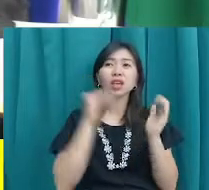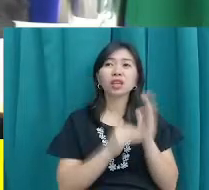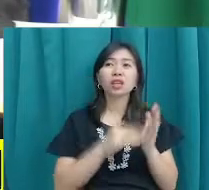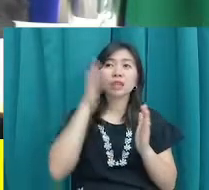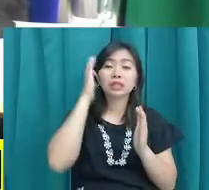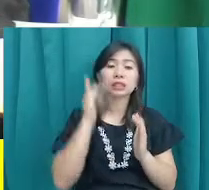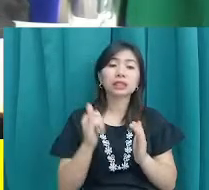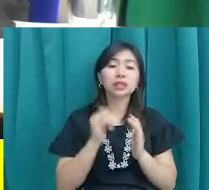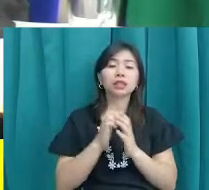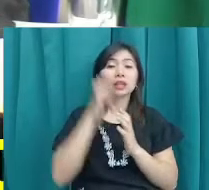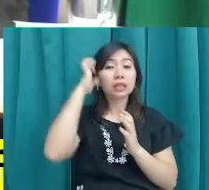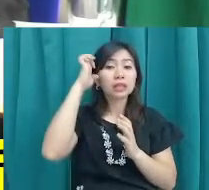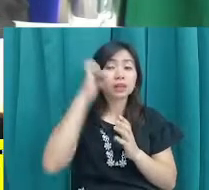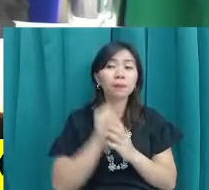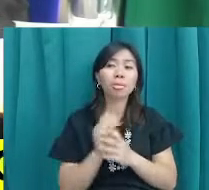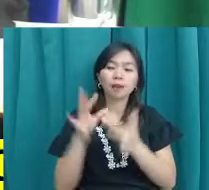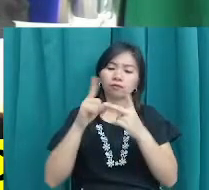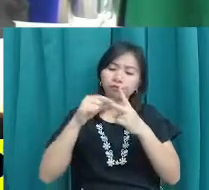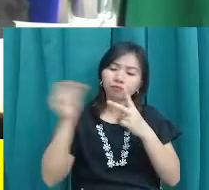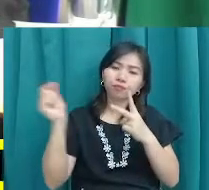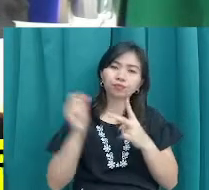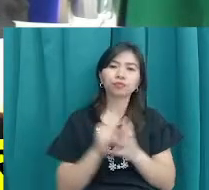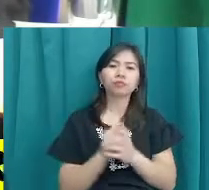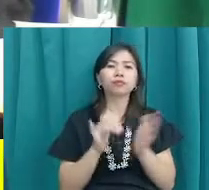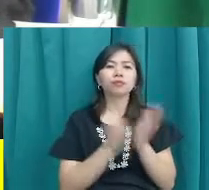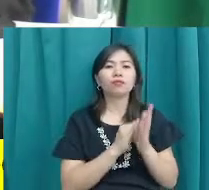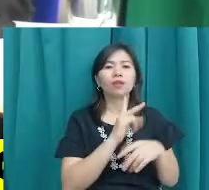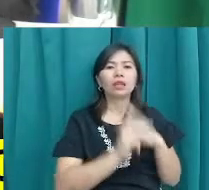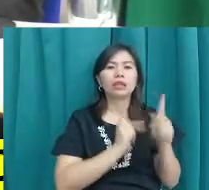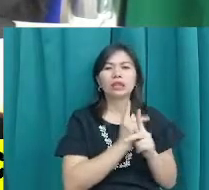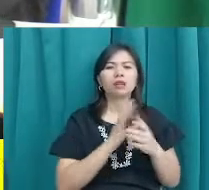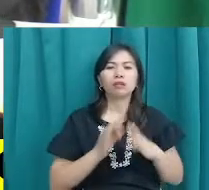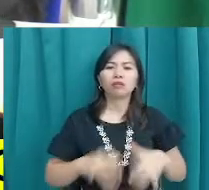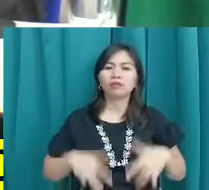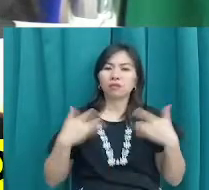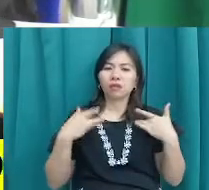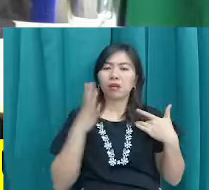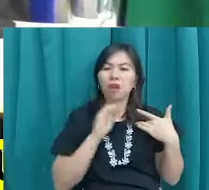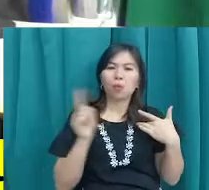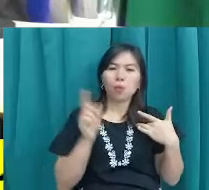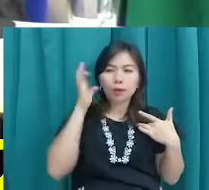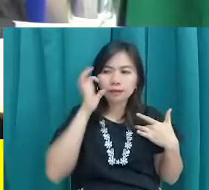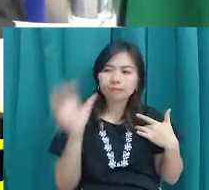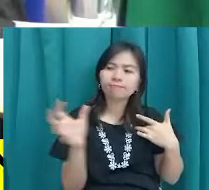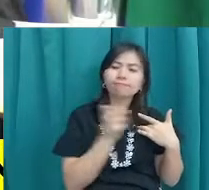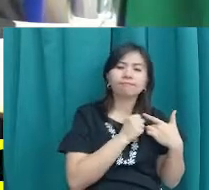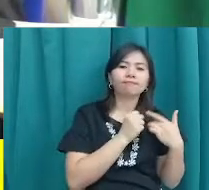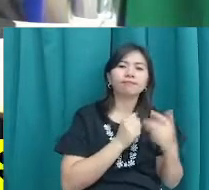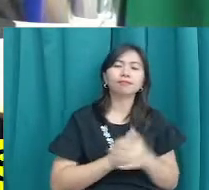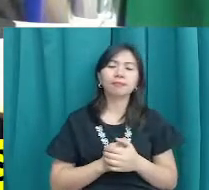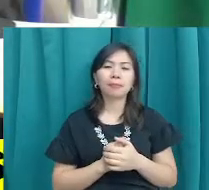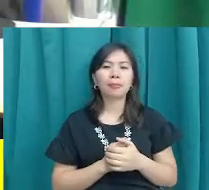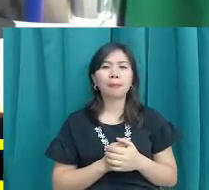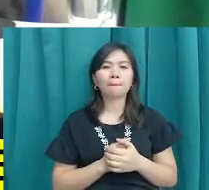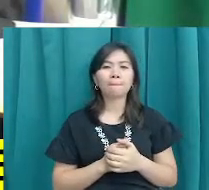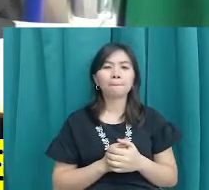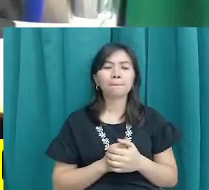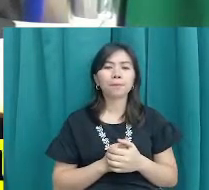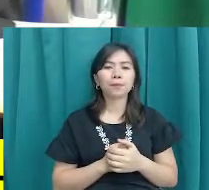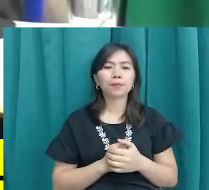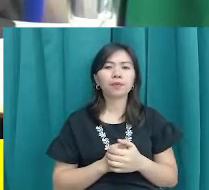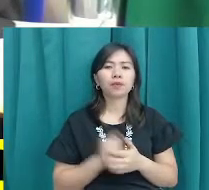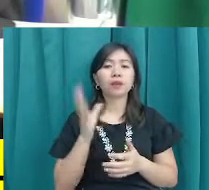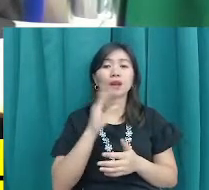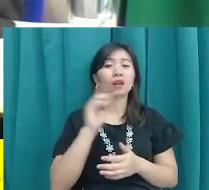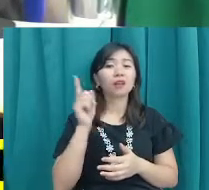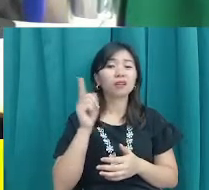gustong klase ng buhay niya. Ang hindi niya nakita, ang nakita niya yung gusto niya, sir. Eh. Yun ang nakita niya, 30 pieces of silver. Yun yung gusto niya eh. Ang